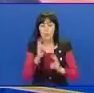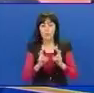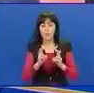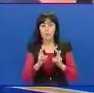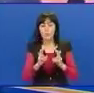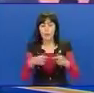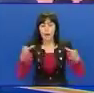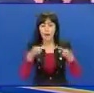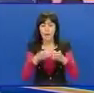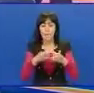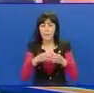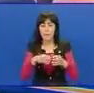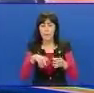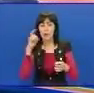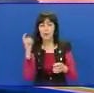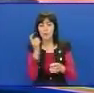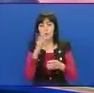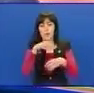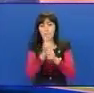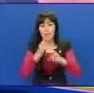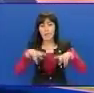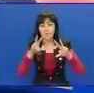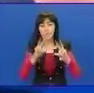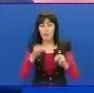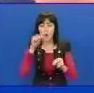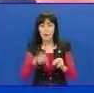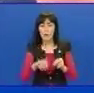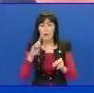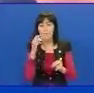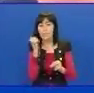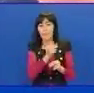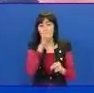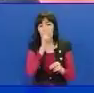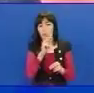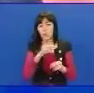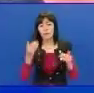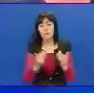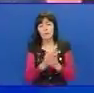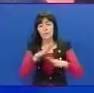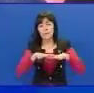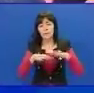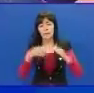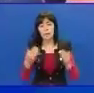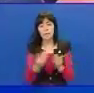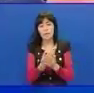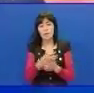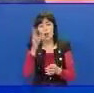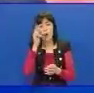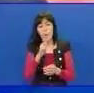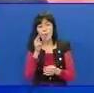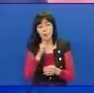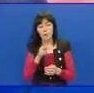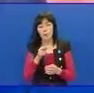өндірістік кооперативтің шаруа қожалықтың басшы мамандарын да осы жерден бір апта оқытып жаңа техникаға, жаңа технологияға оқытатын